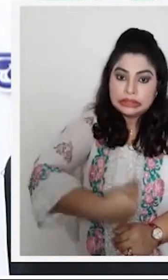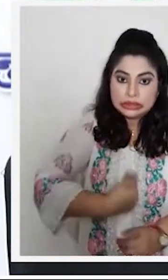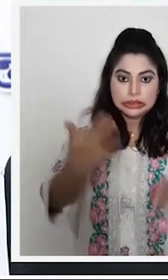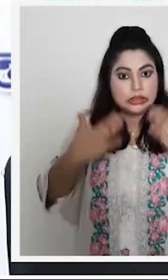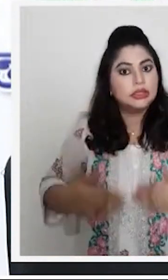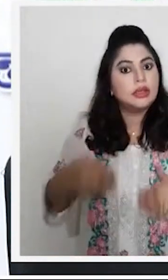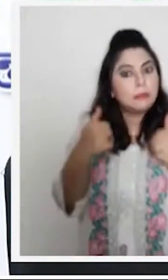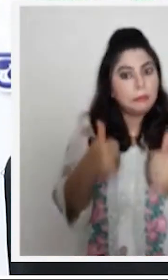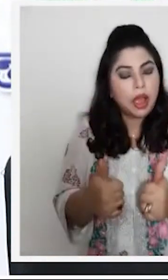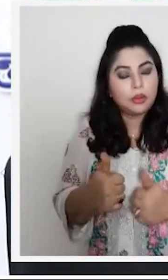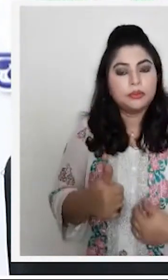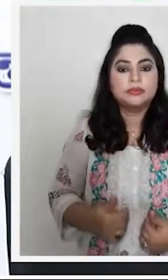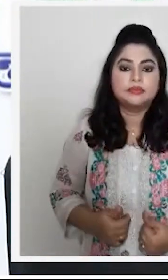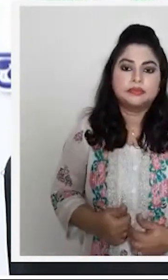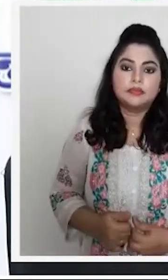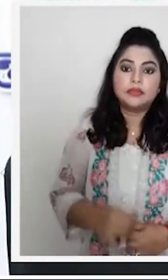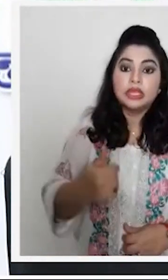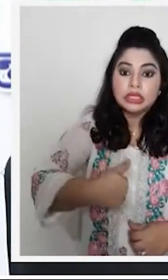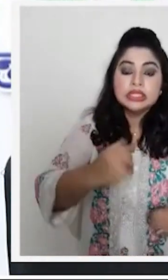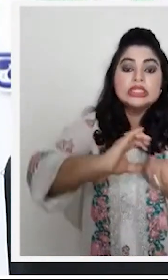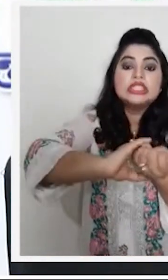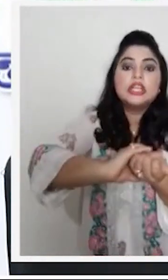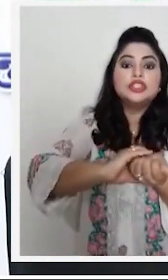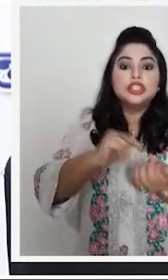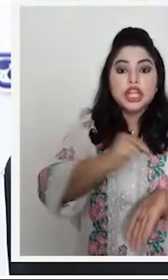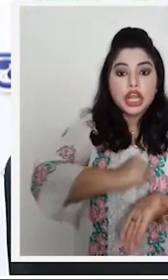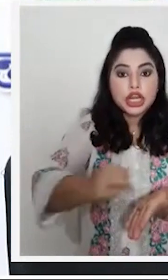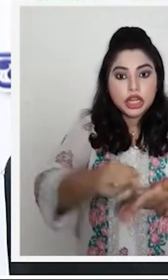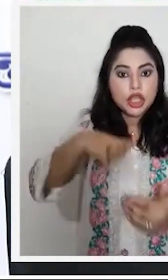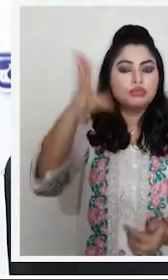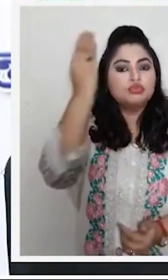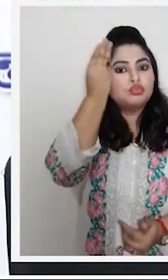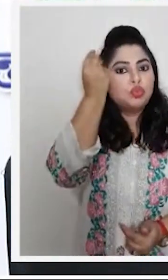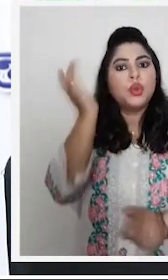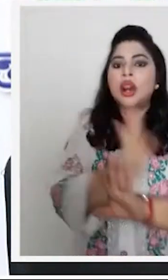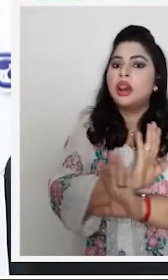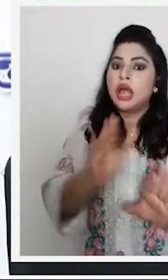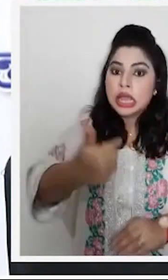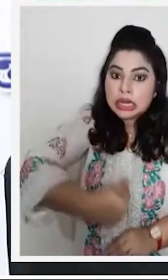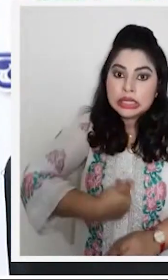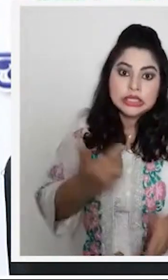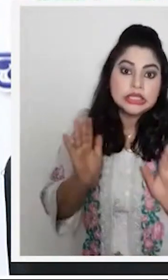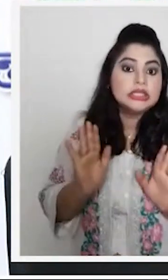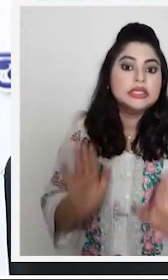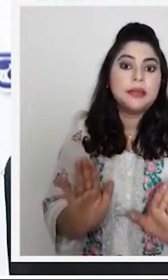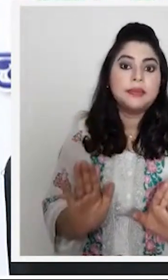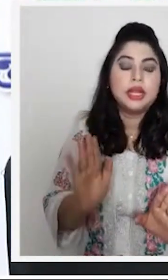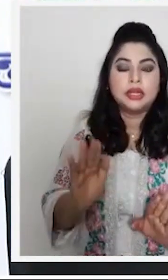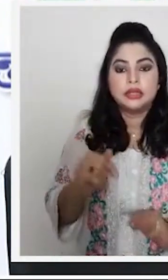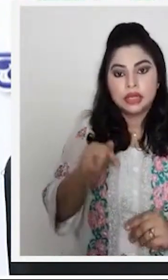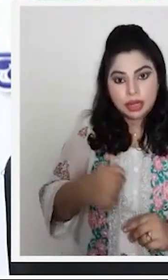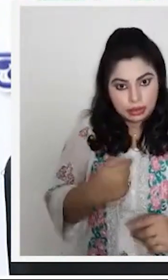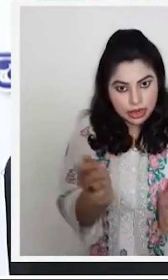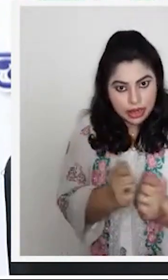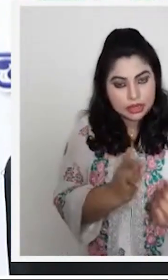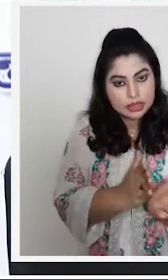করি। সবশেষে আবার একটা কথা দিয়ে শেষ করতে চাই যে আপনার সুরক্ষা আপনারই হাতে। কোনো অবস্থাতেই আমাদের স্বাস্থ্যবিধি মানতে আমরা যেন